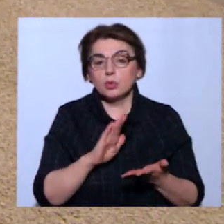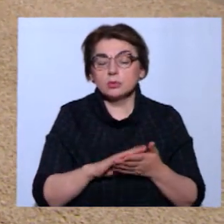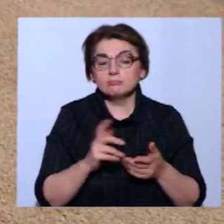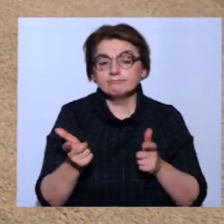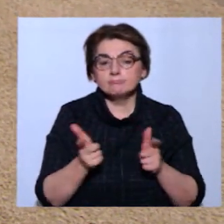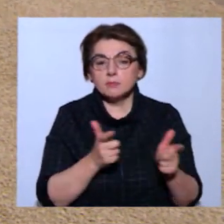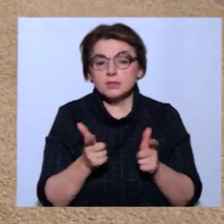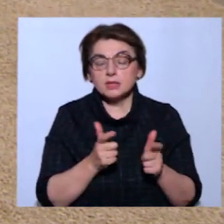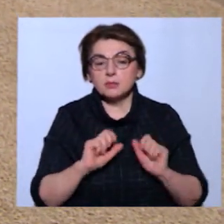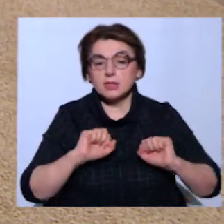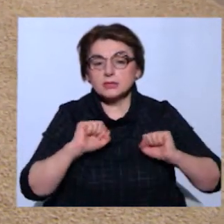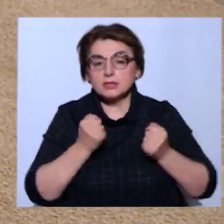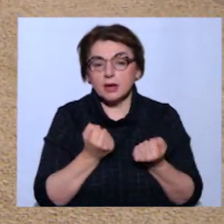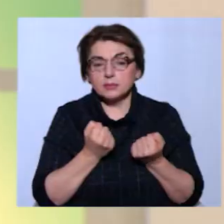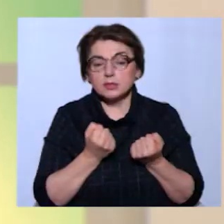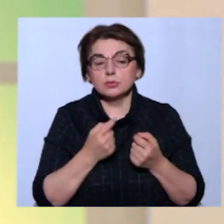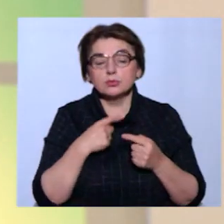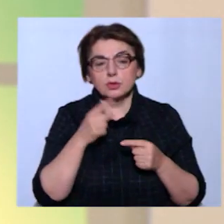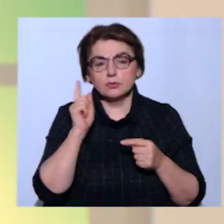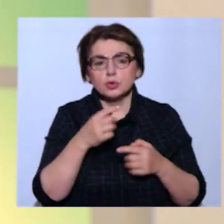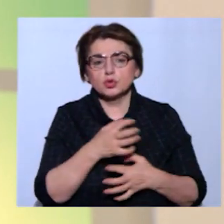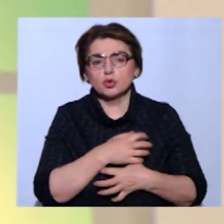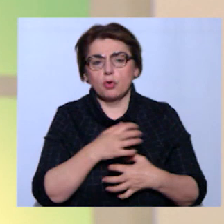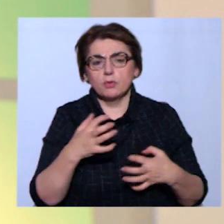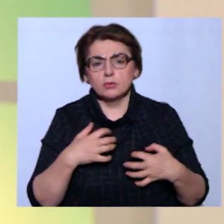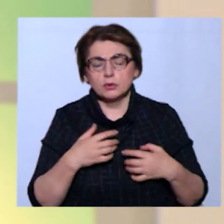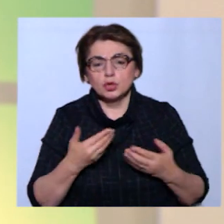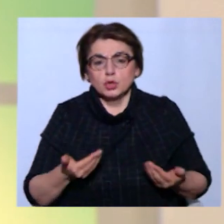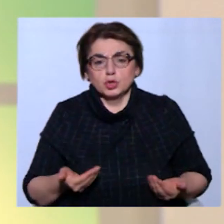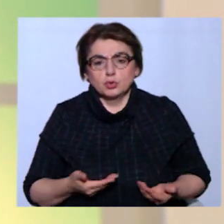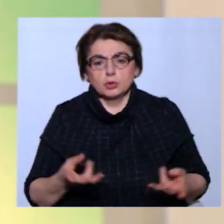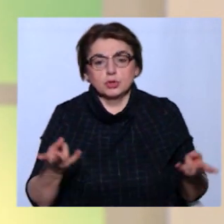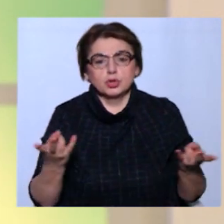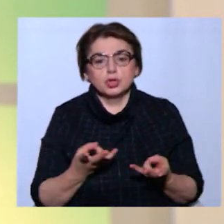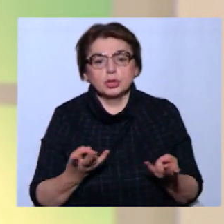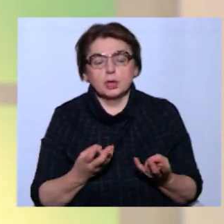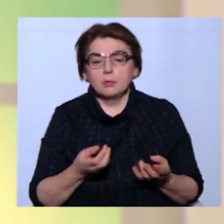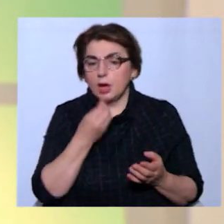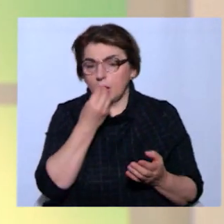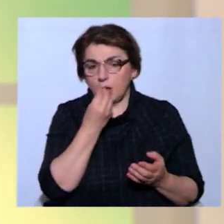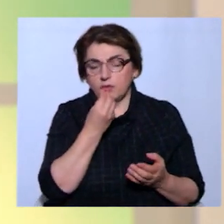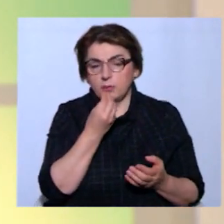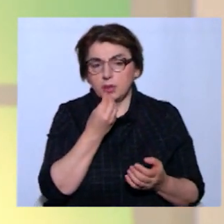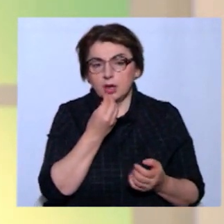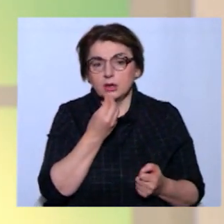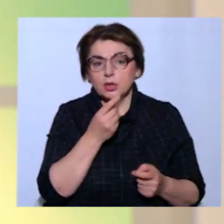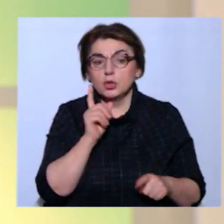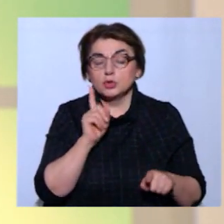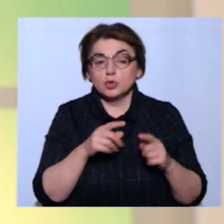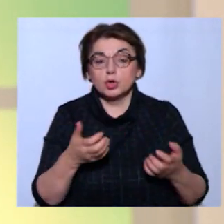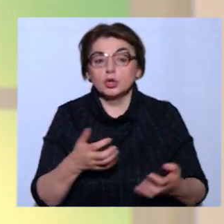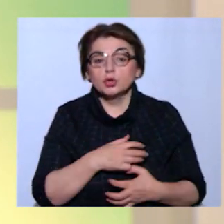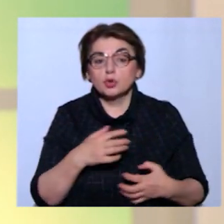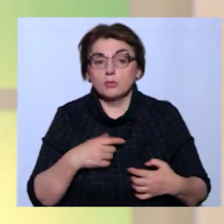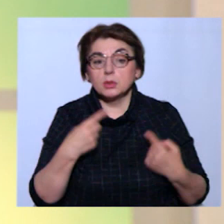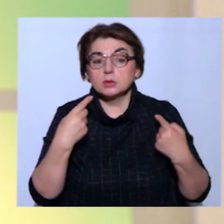ემზადებიან ზამთრისთვის. თქვენ იცით, რომ ცხოველებს სიცოცხლისთვის, არსებობისთვის კვება სჭირდება. ზოგიერთი ცხოველი